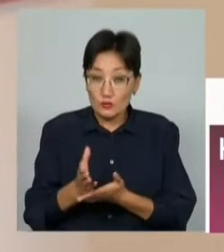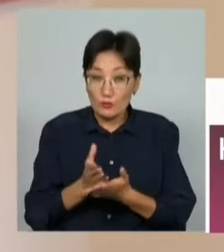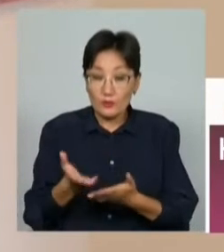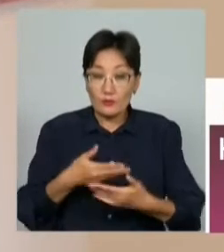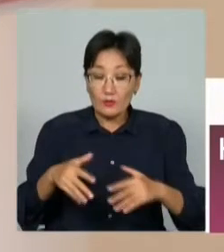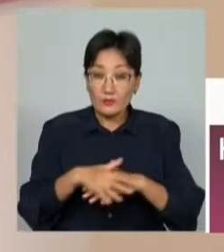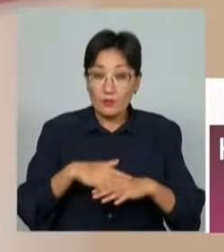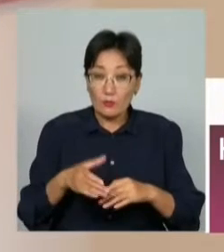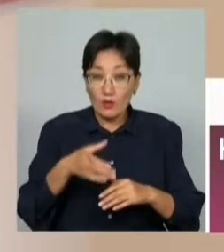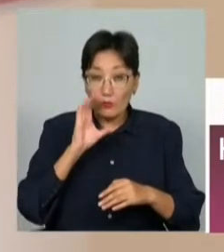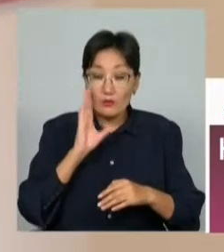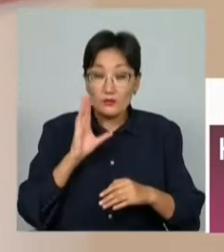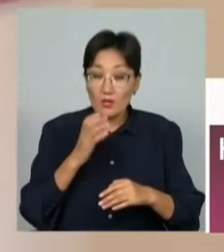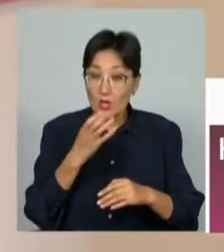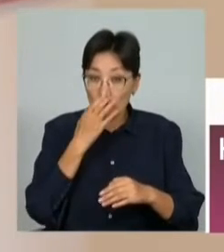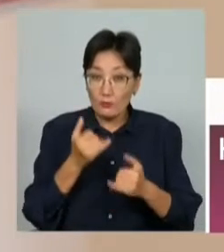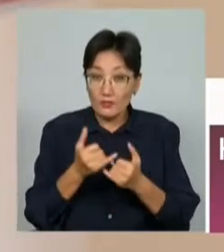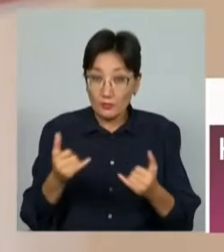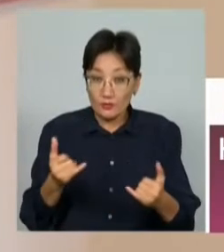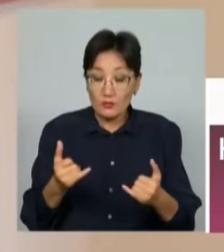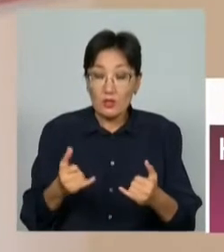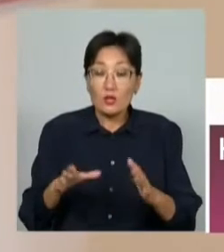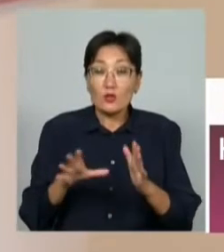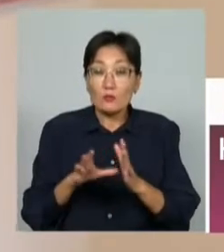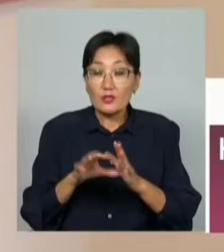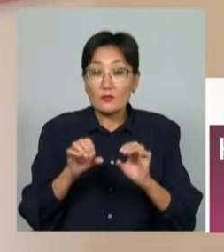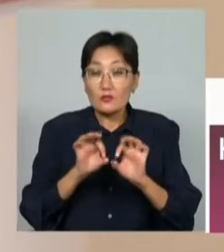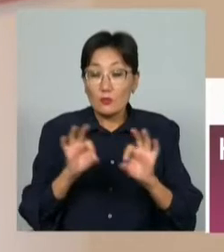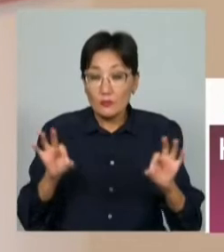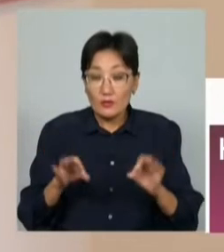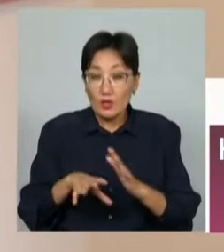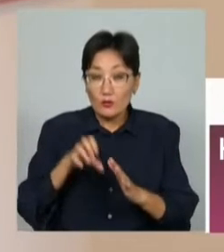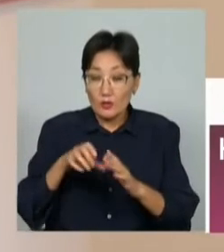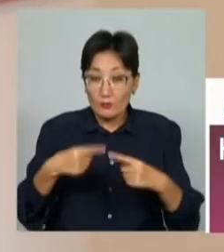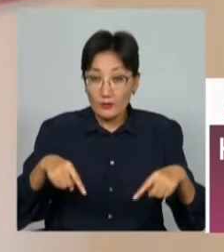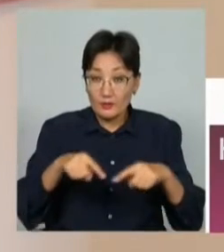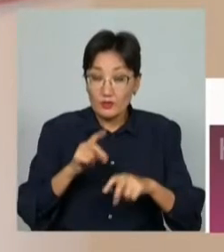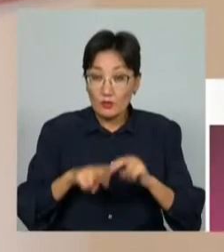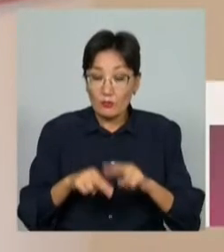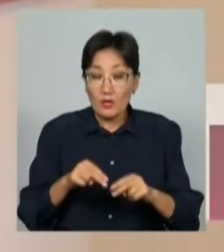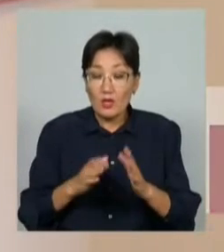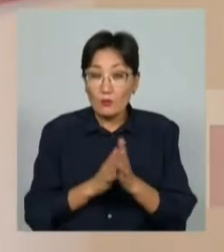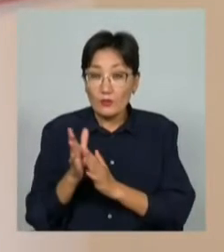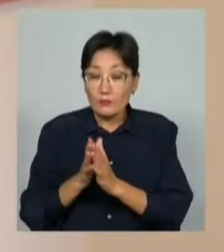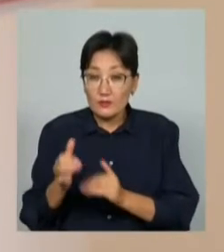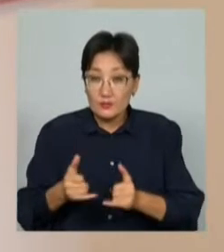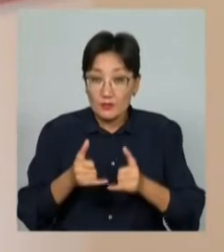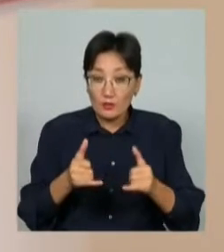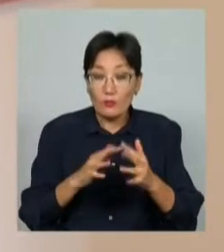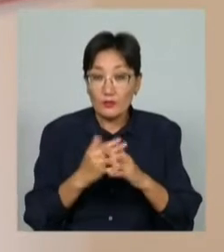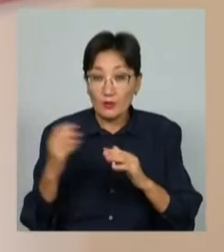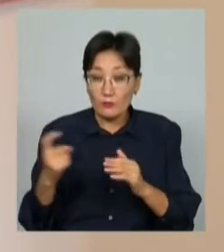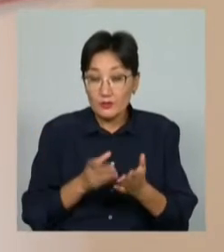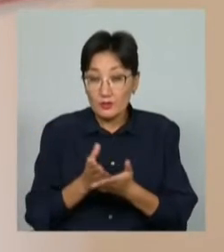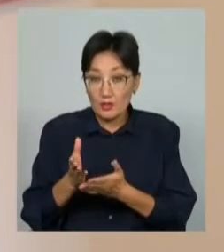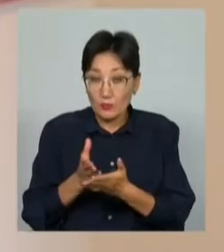Біз халықты ауыз сумен, жылумен қамтамасыз етеміз. Электр желілерін, сорғы станцияларын өндіреміз. Және егістіктерді суаруды, ауыл шаруашылығы